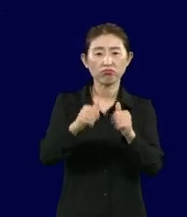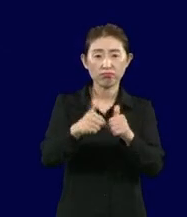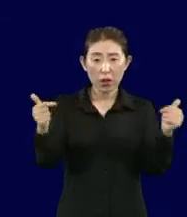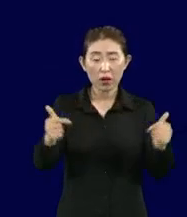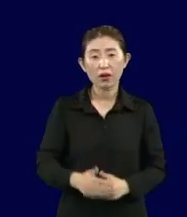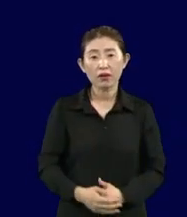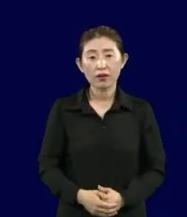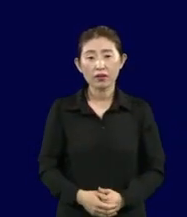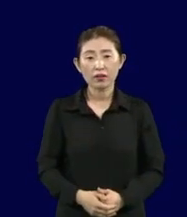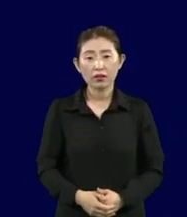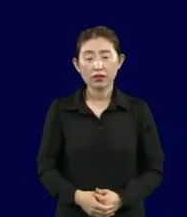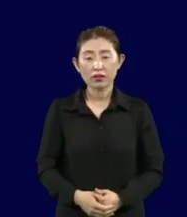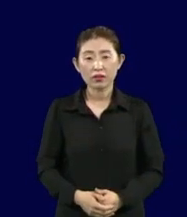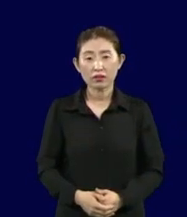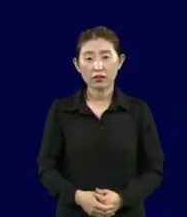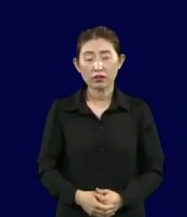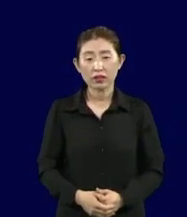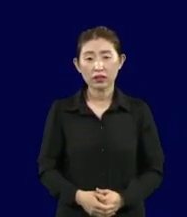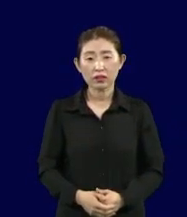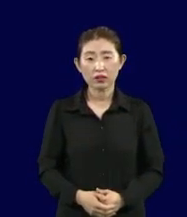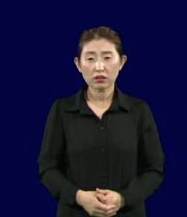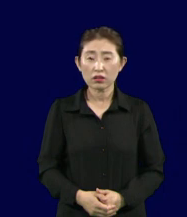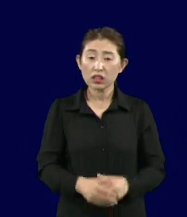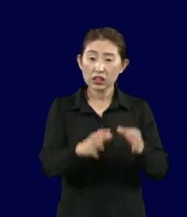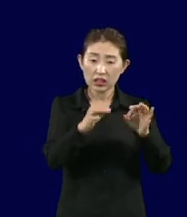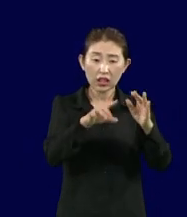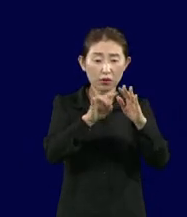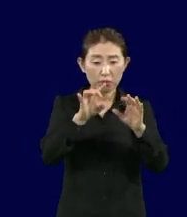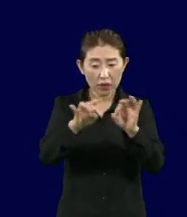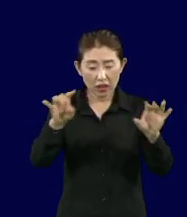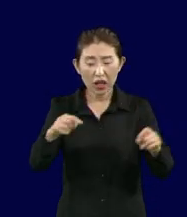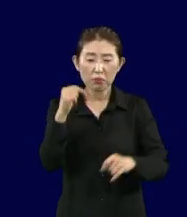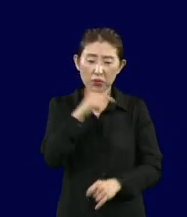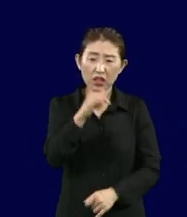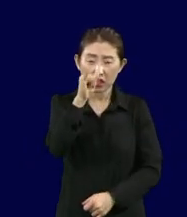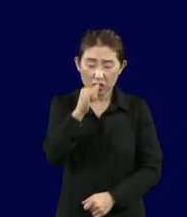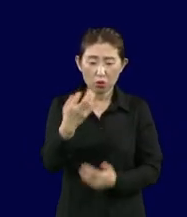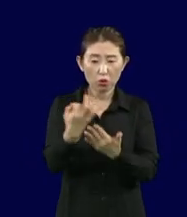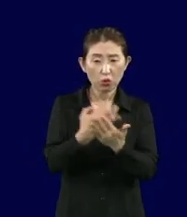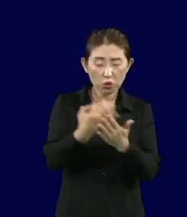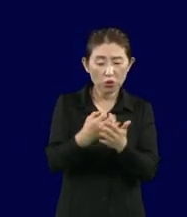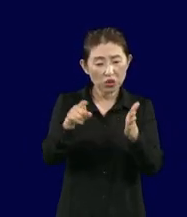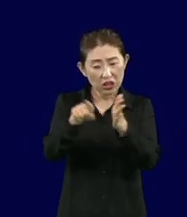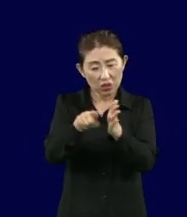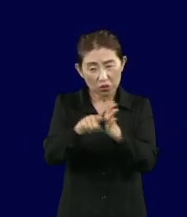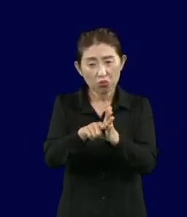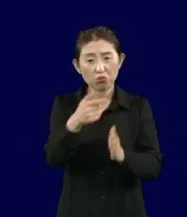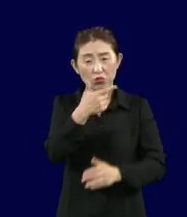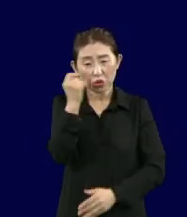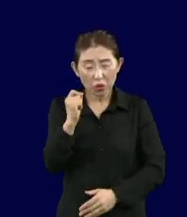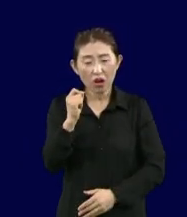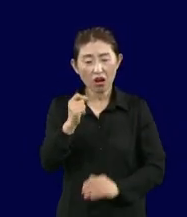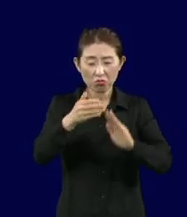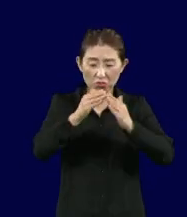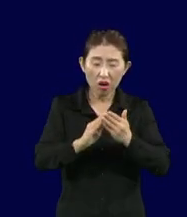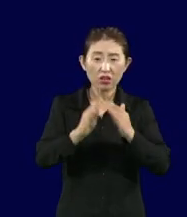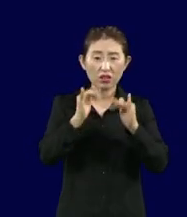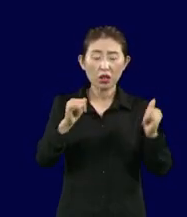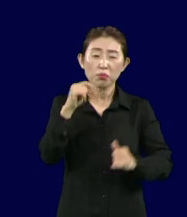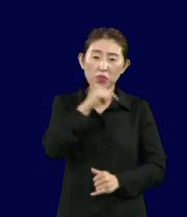급증했습니다. 아울러 같은 기간 여러 개의 금융기관에 빚이 있고 소득과 신용도가 낮은 취약계층의